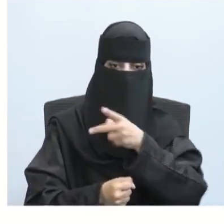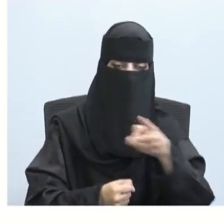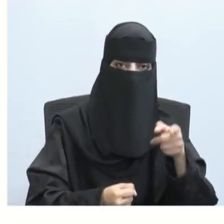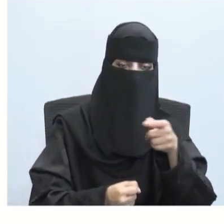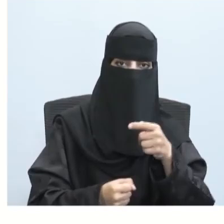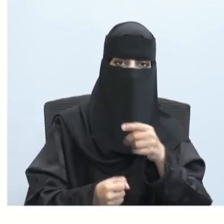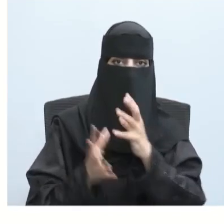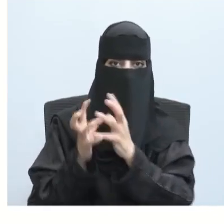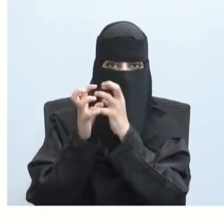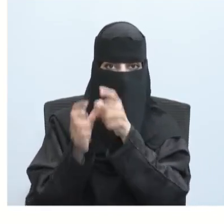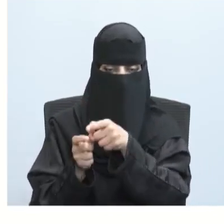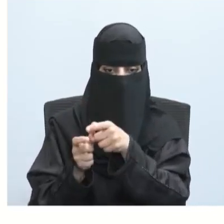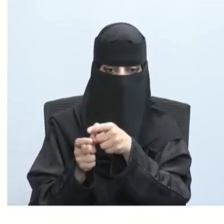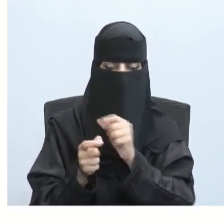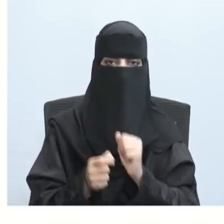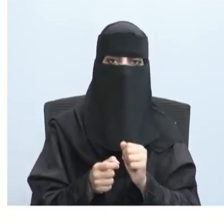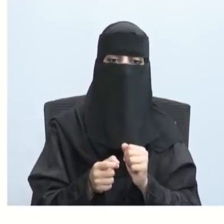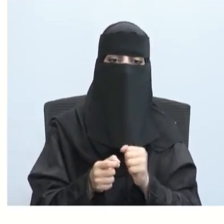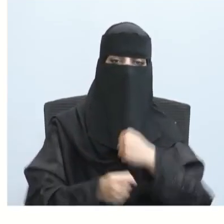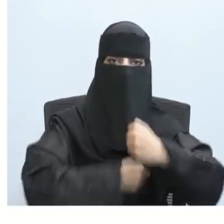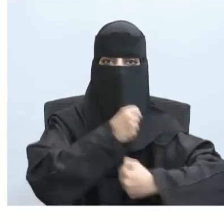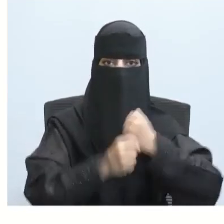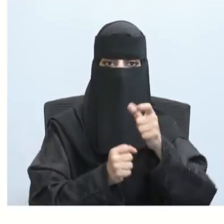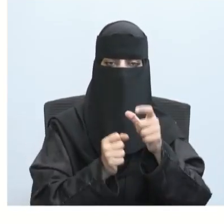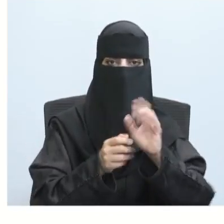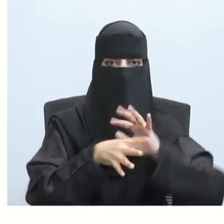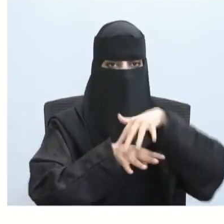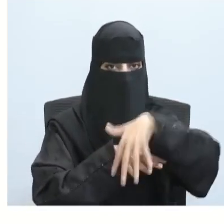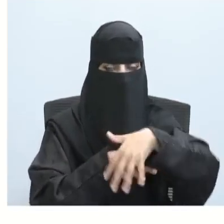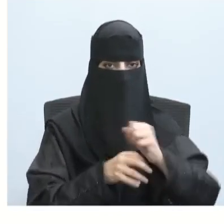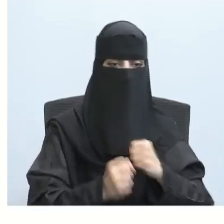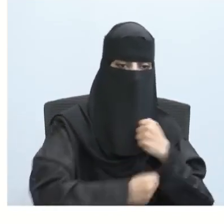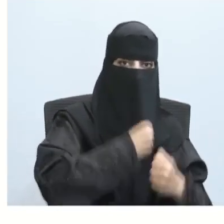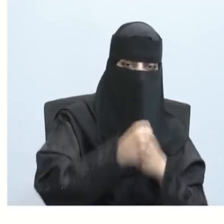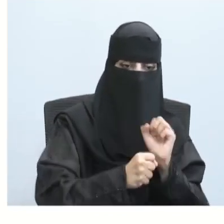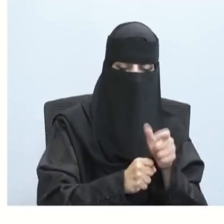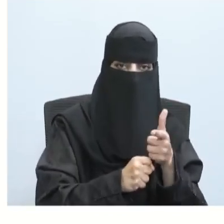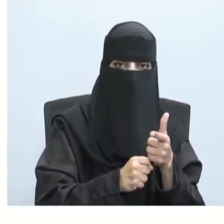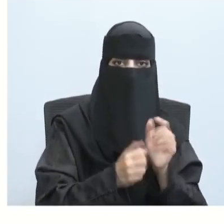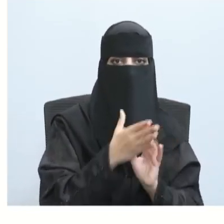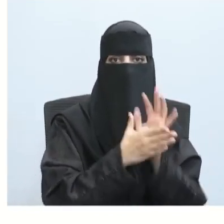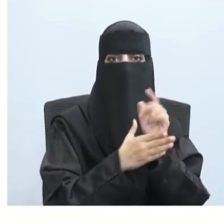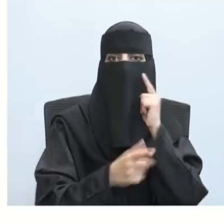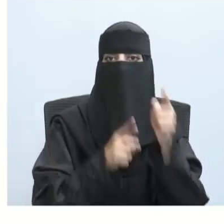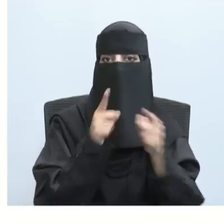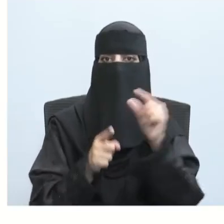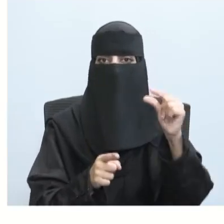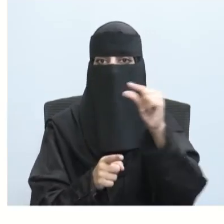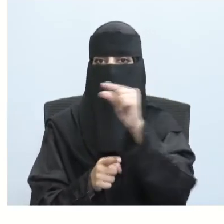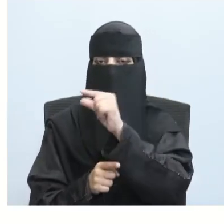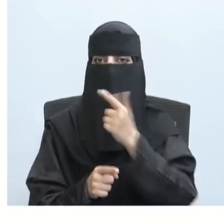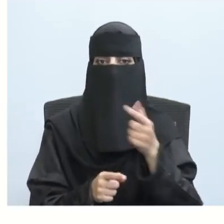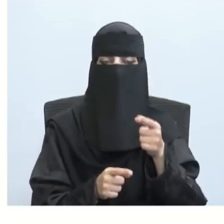في الحاله الصلبه واثنان في الحاله السائله وثلاثه في الحاله الغازيه قارن